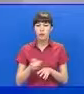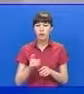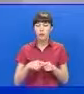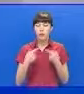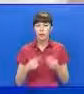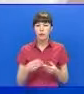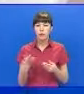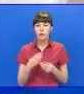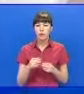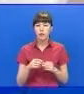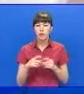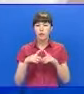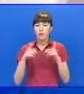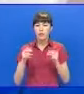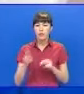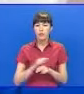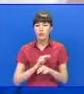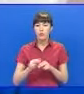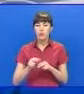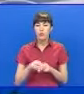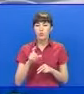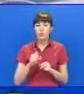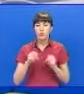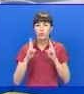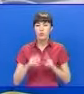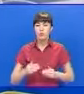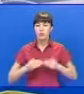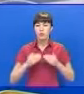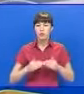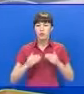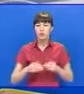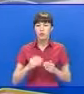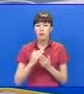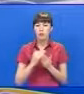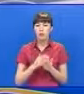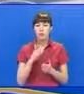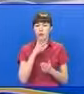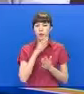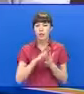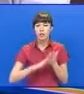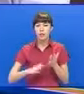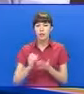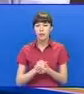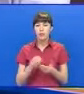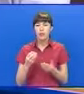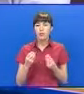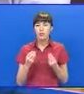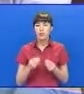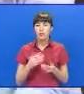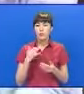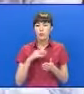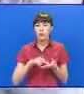тағы 4 емхана күрделі жөндеуден өтіп, 100-ге жуық маман біліктілігін арттырған. Егер бағдарлама алдағы жылдары жалғасын тапса, тағы талай жобалар